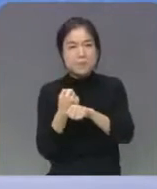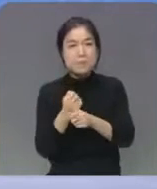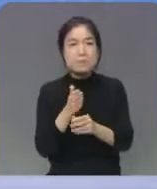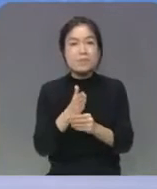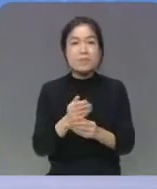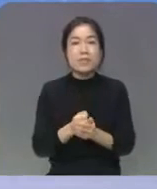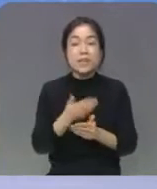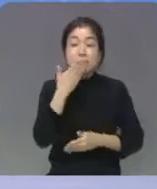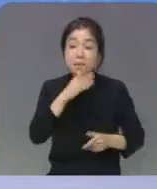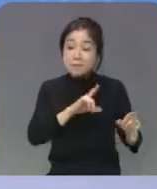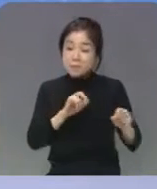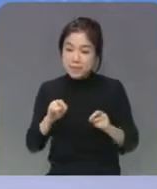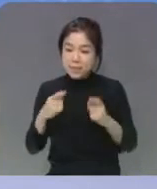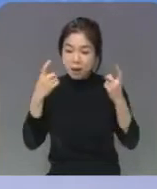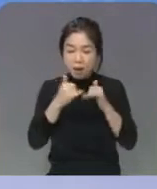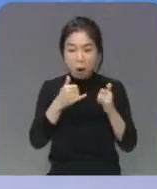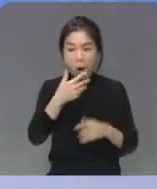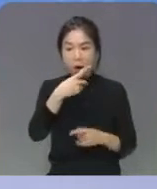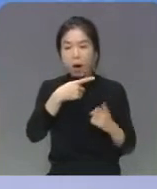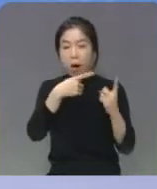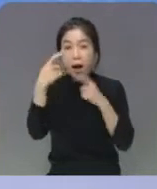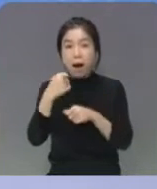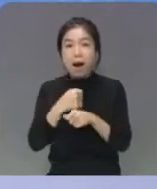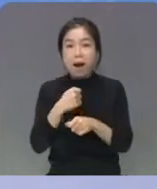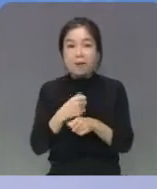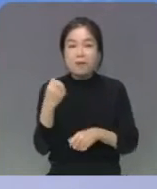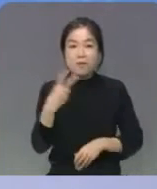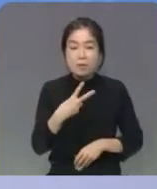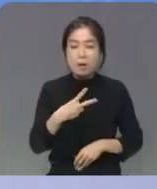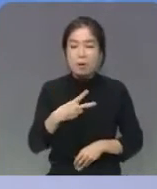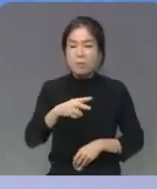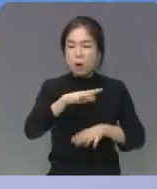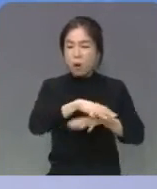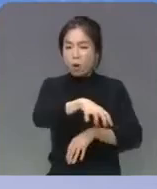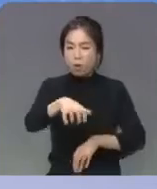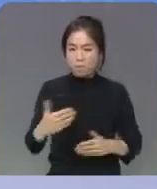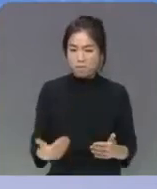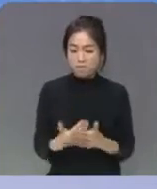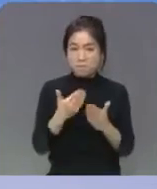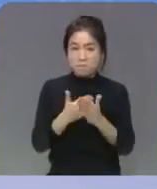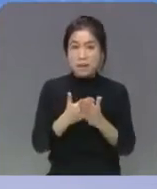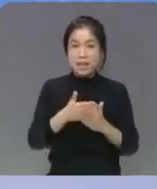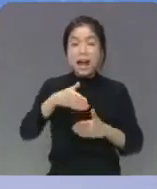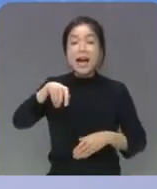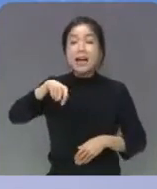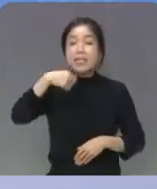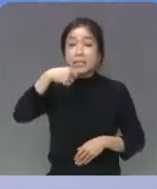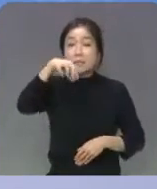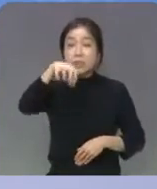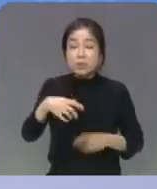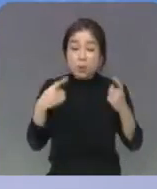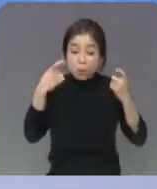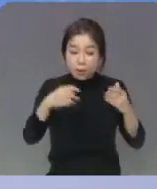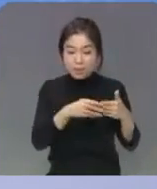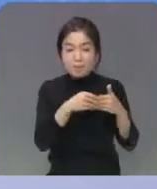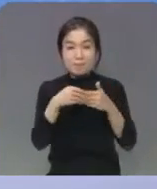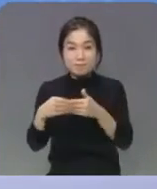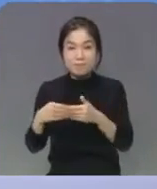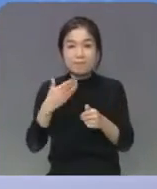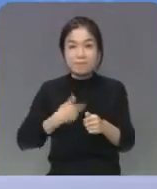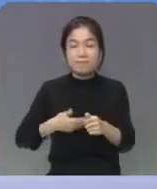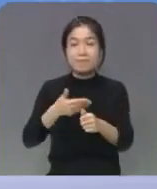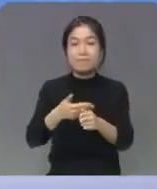음식으로 관광객을 사로잡고 지역 농가 주 살리는 음식 관광 개발 현장으로 안내합니다 차원 방송 천국 박상현